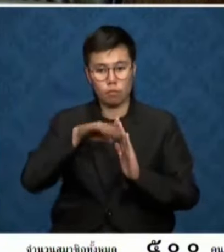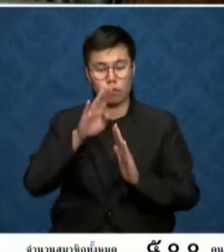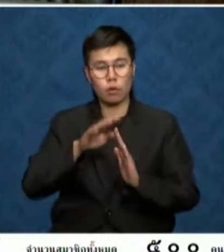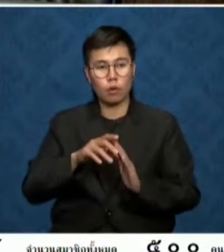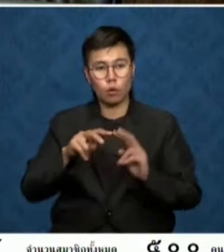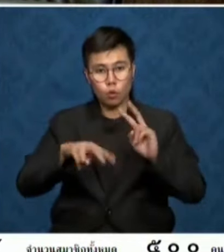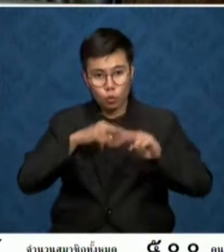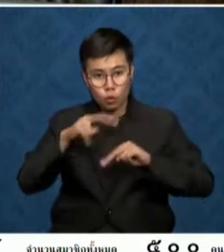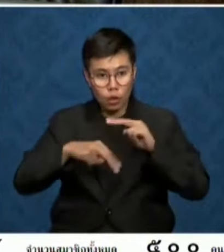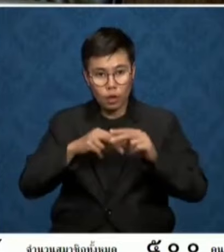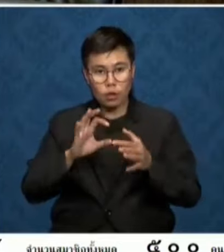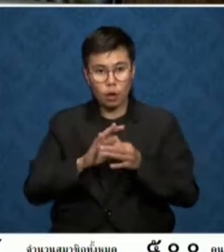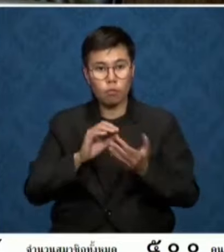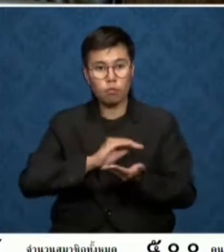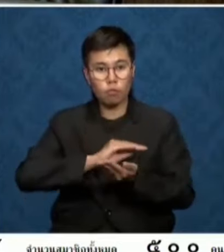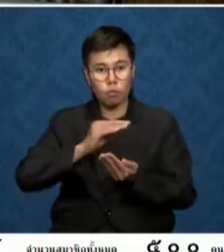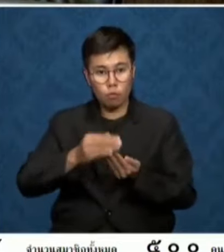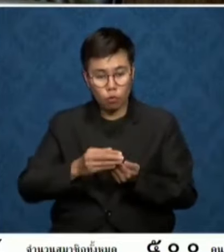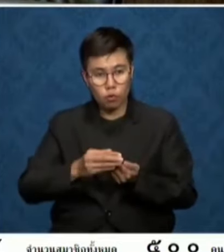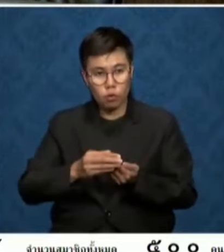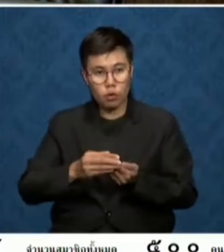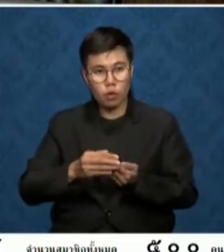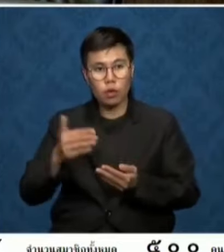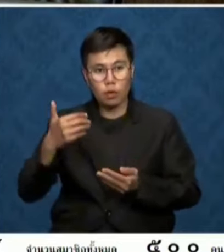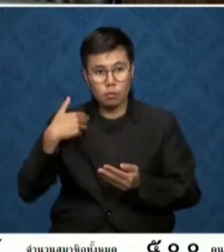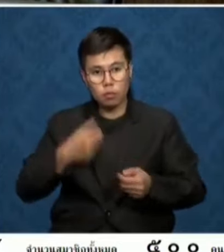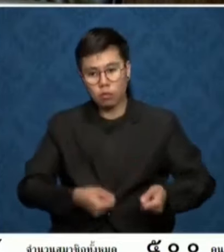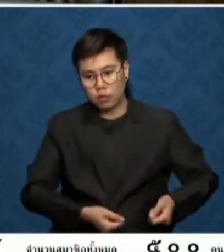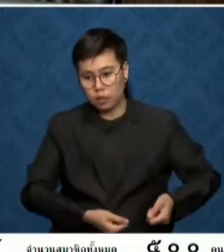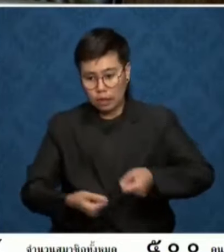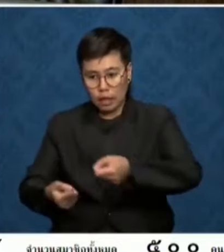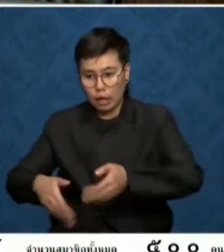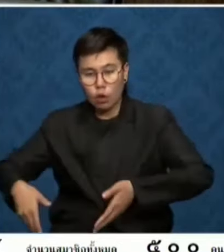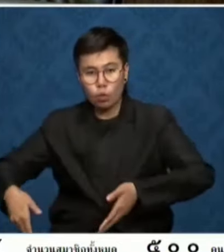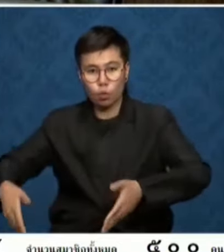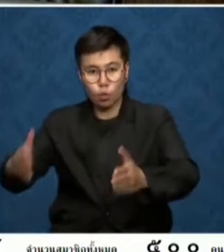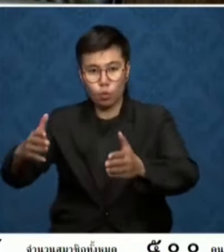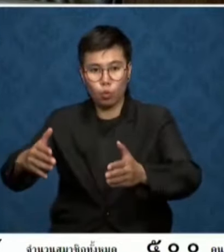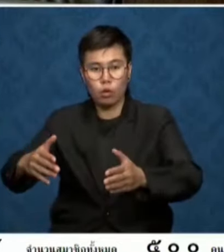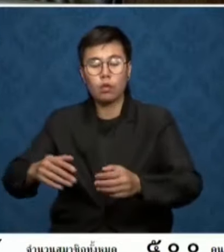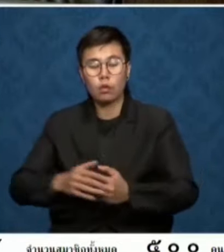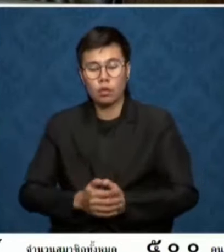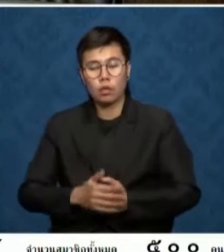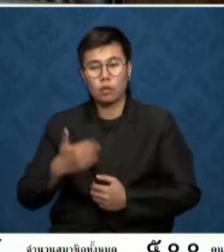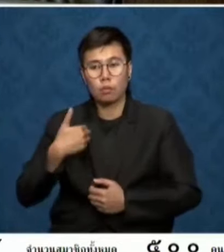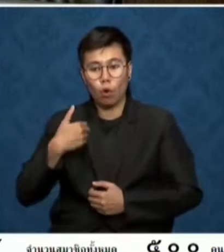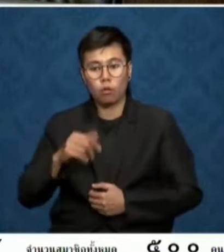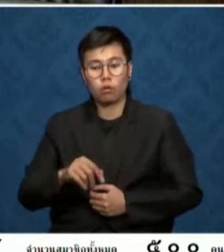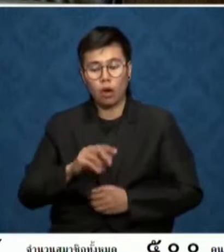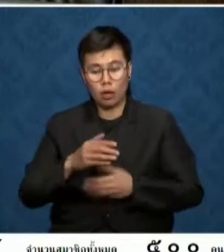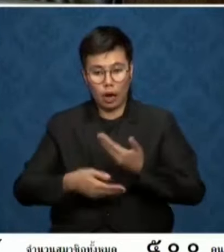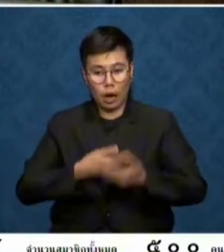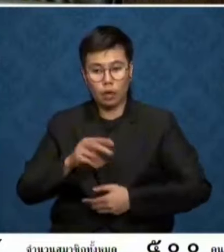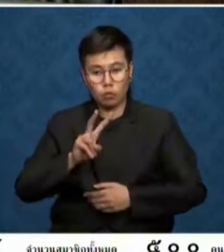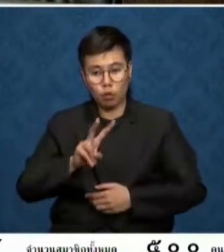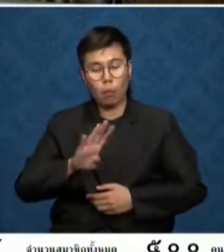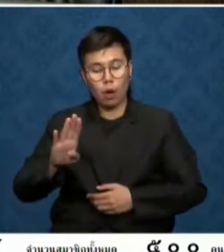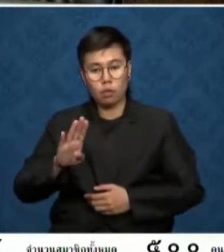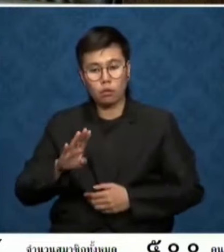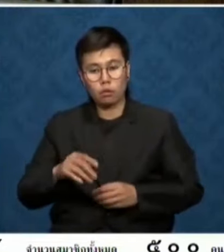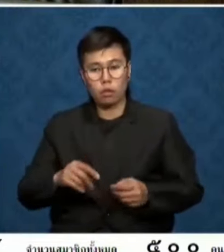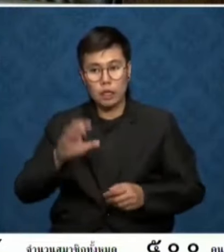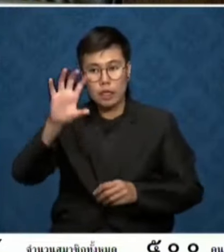มะม่วงที่ตกต่ำที่เคยลงข่าวมาแล้วเอาไปเทข้างถนนโดยเฉพาะราคาไม่ถึง2บาทค่าเก็บยังไม่คุ้ม